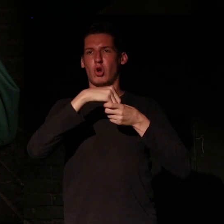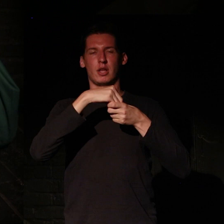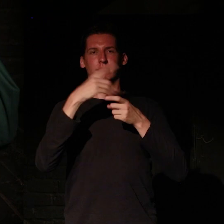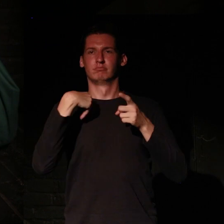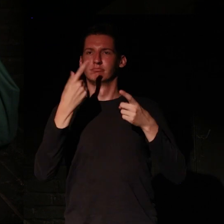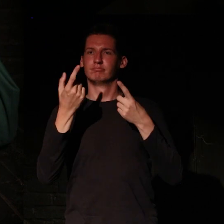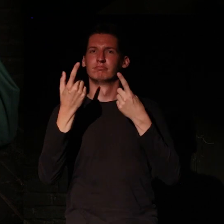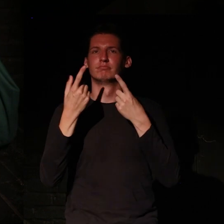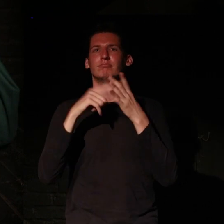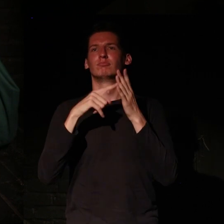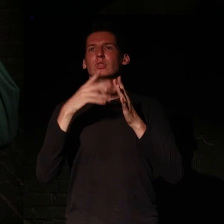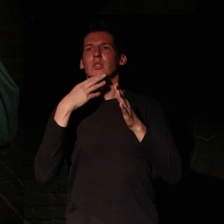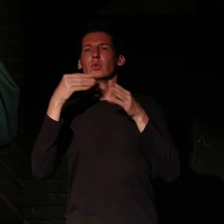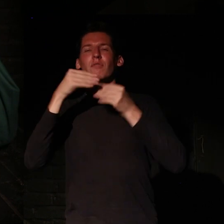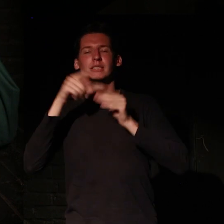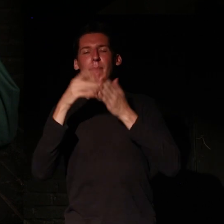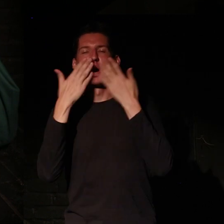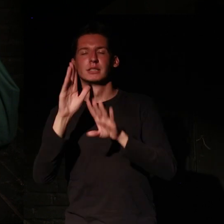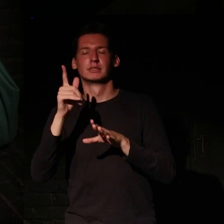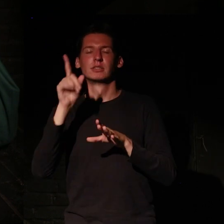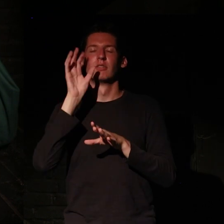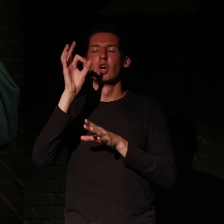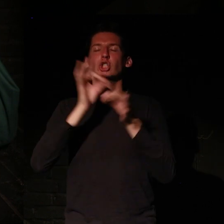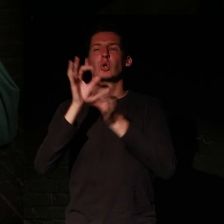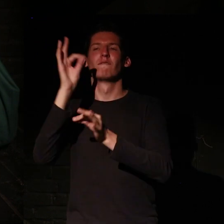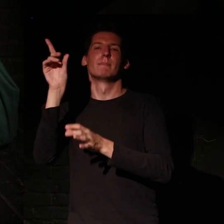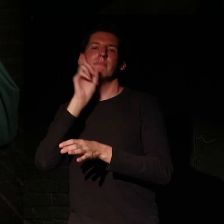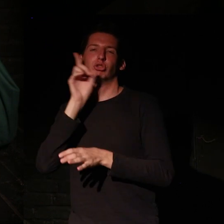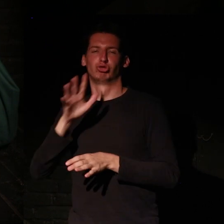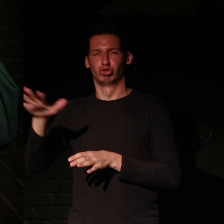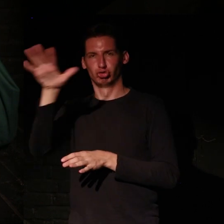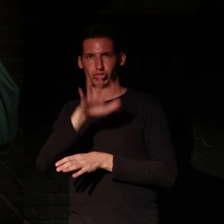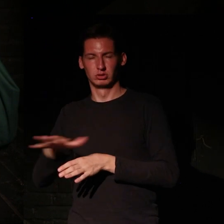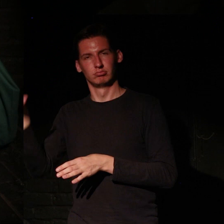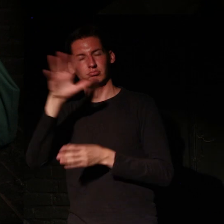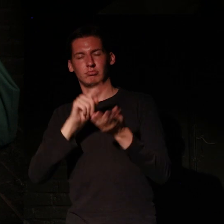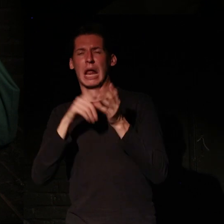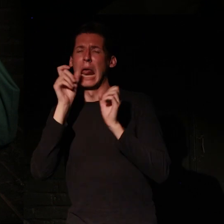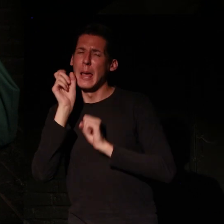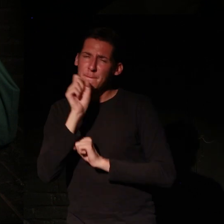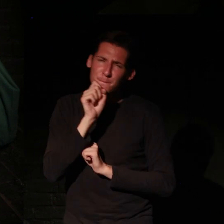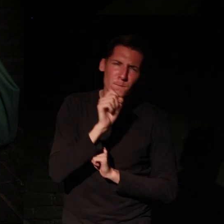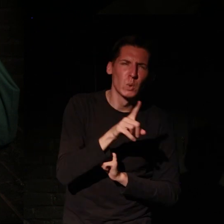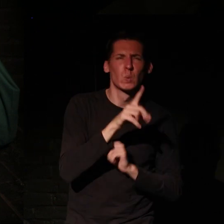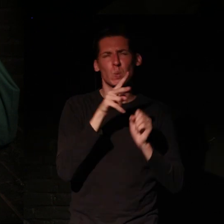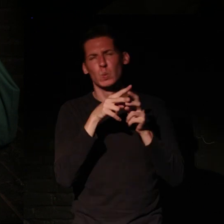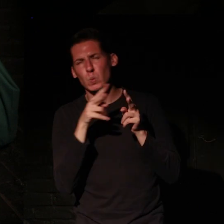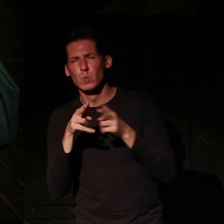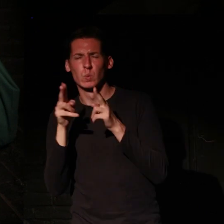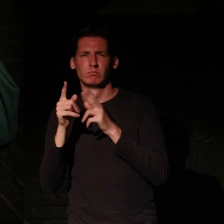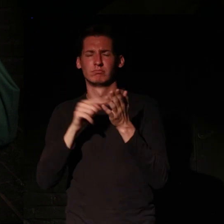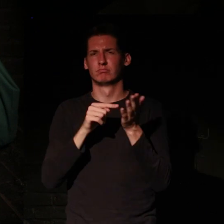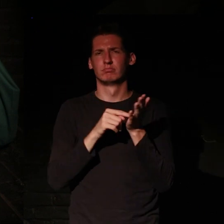głównie męska historia jest tam pokazana, chociaż oczywiście zdarzają się też takie fragmenty, czy takie